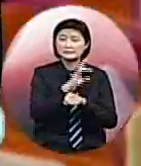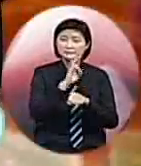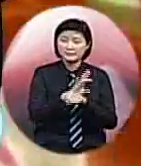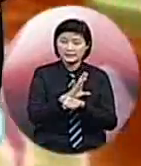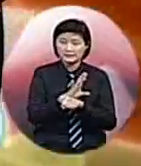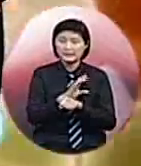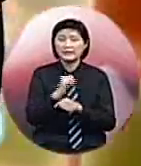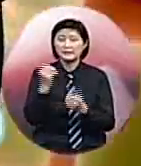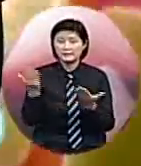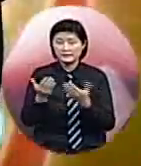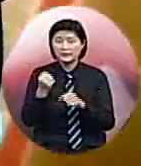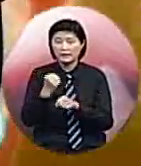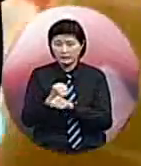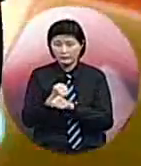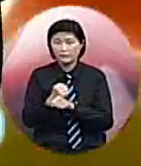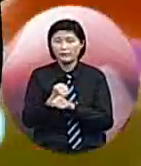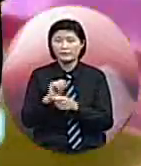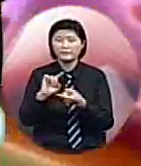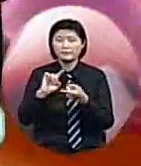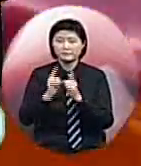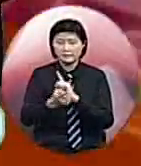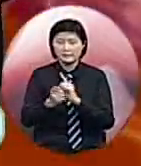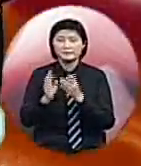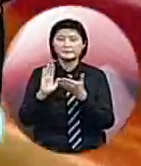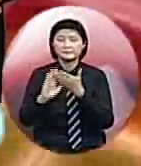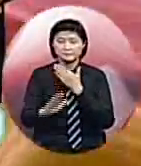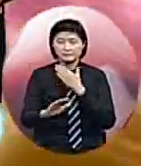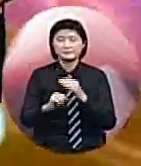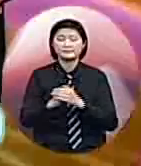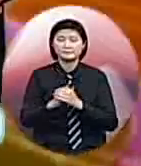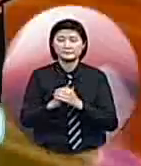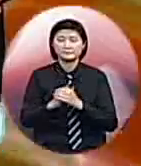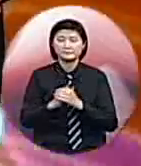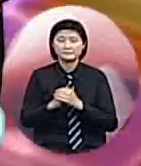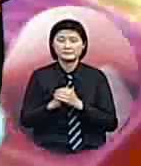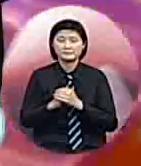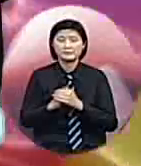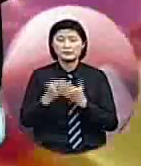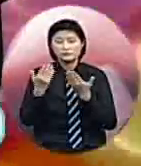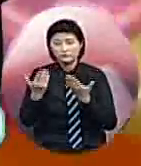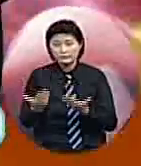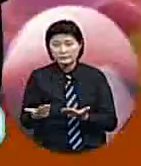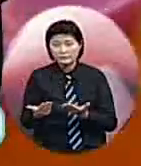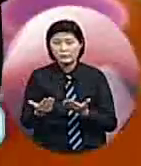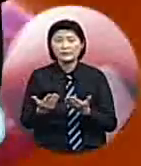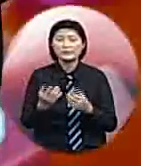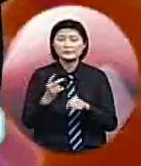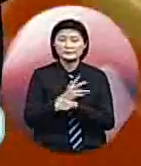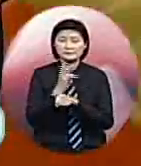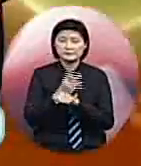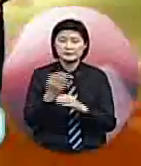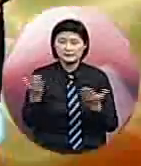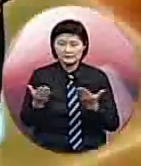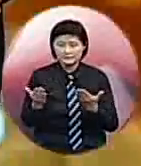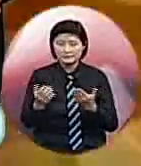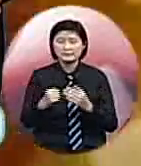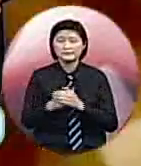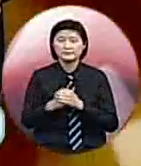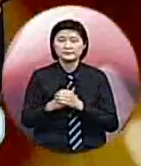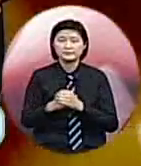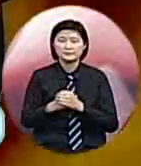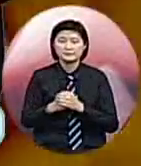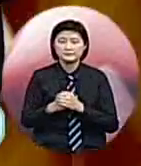하루 예. 맞게대. 예. 야, 그리고 하루 힘드시겠네요. 24시간 맞고 또 예. 쉬시고 예. 또 24시간. 예, 예. 예,